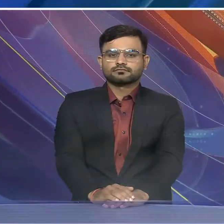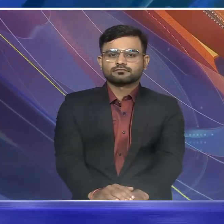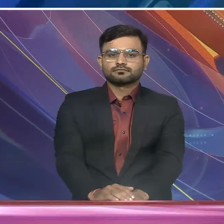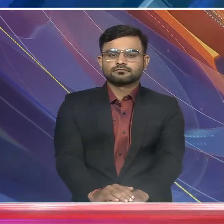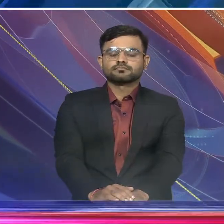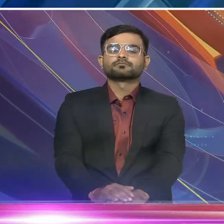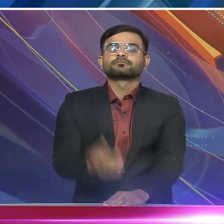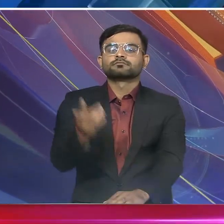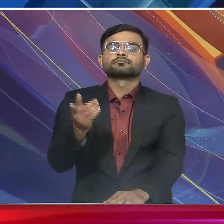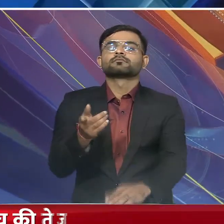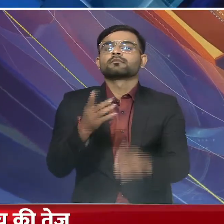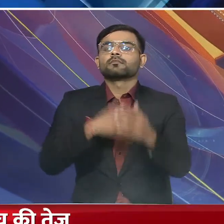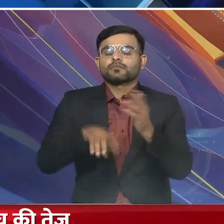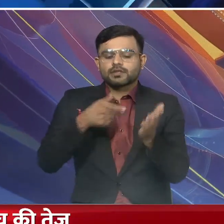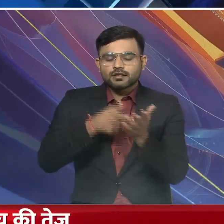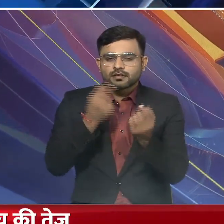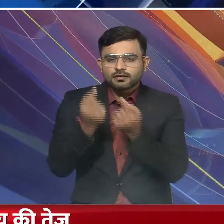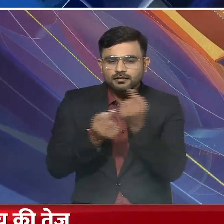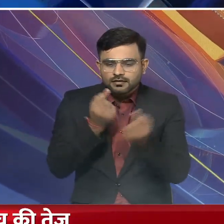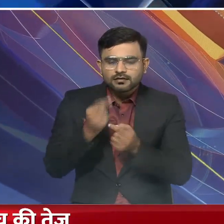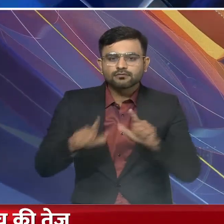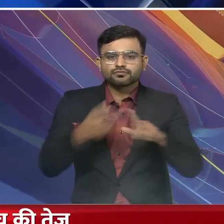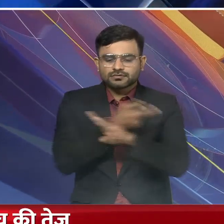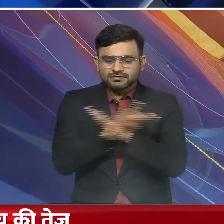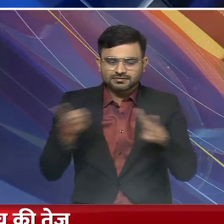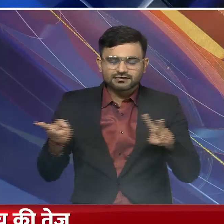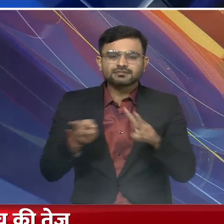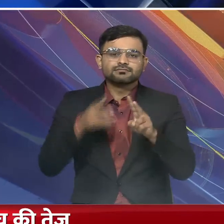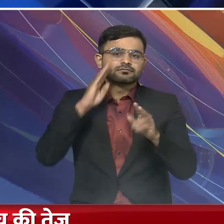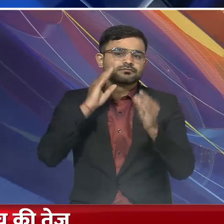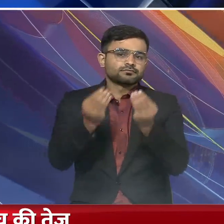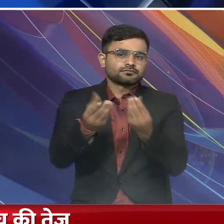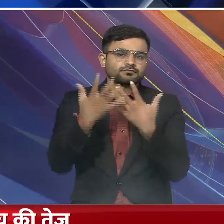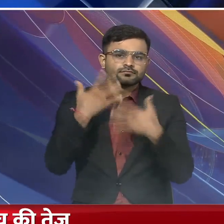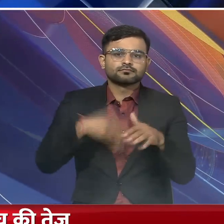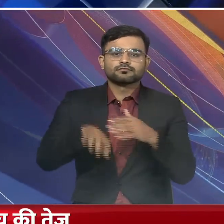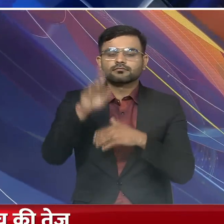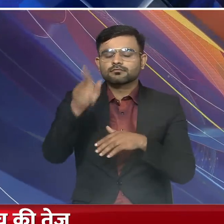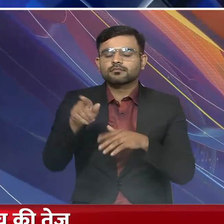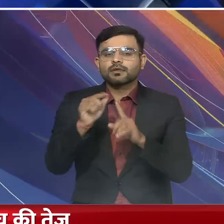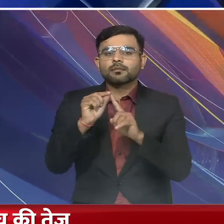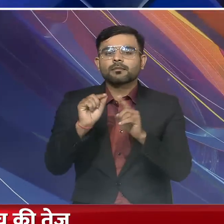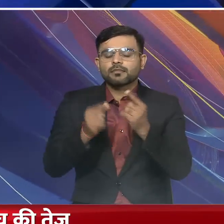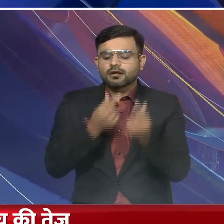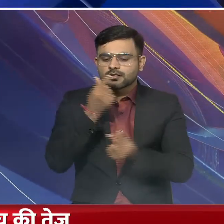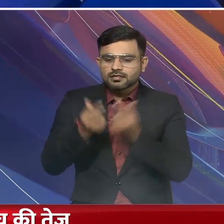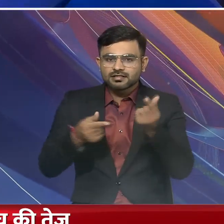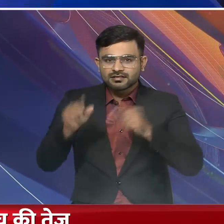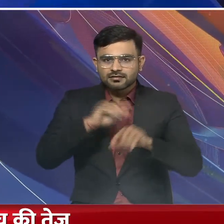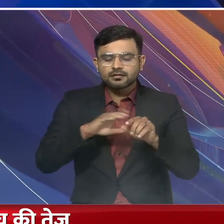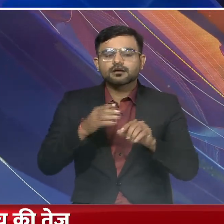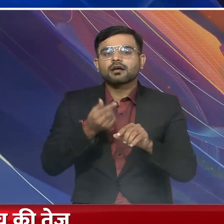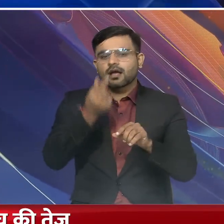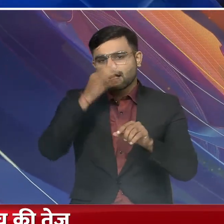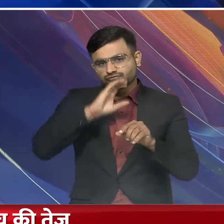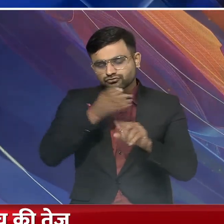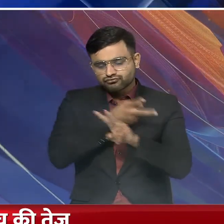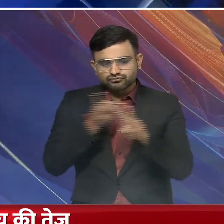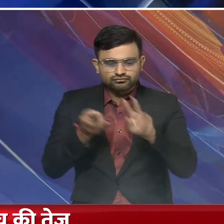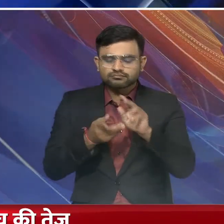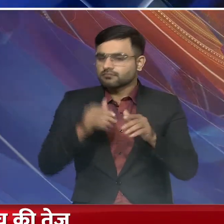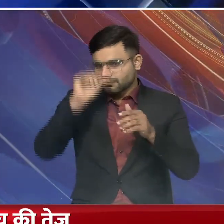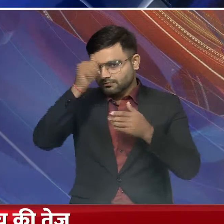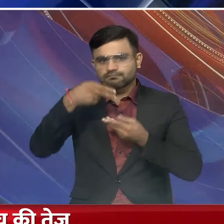केंद्रीय औषधि मानक नियंत्रण संगठन निधि जानकारी मेरे फार्मास्यूटिकल का कब सिर्फ भारत में नहीं हुआ था